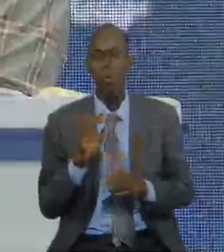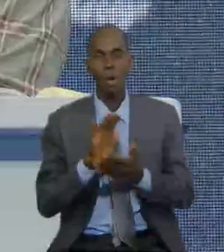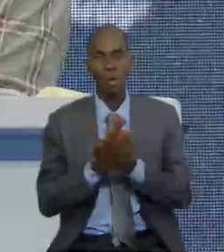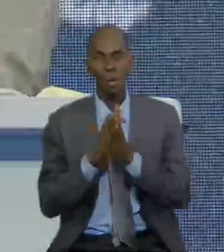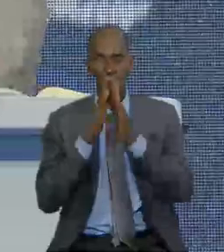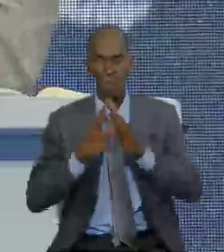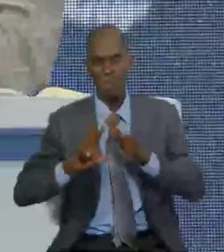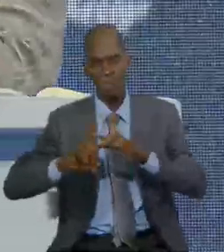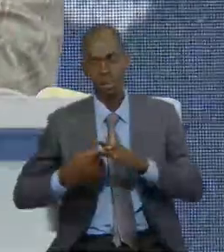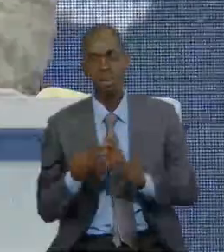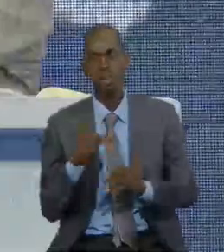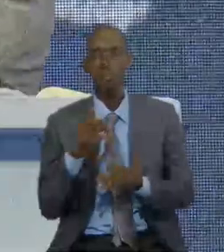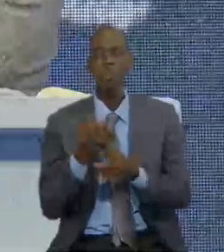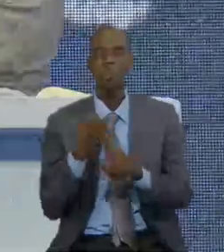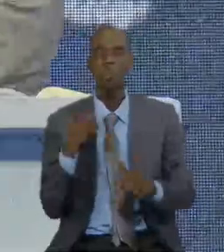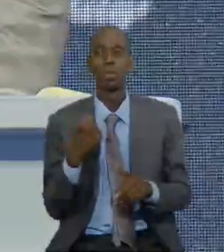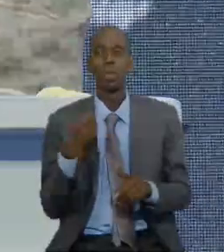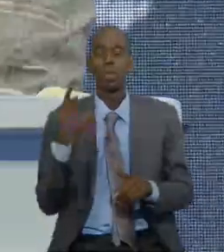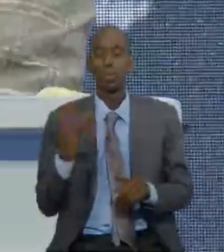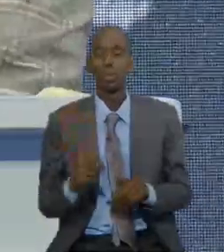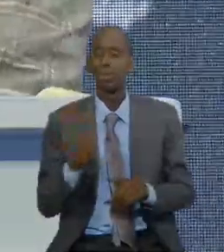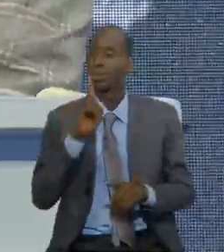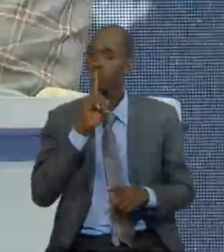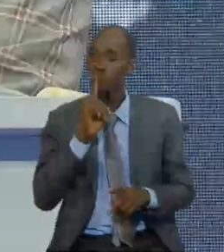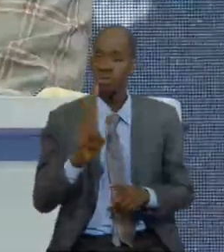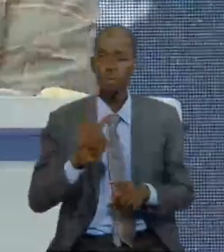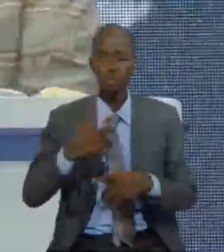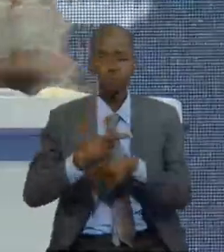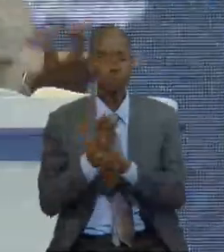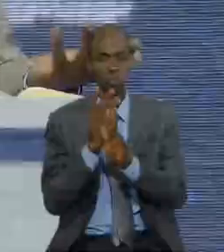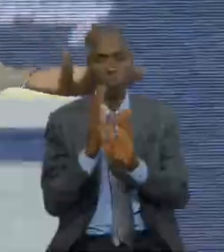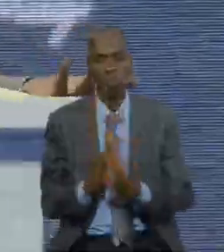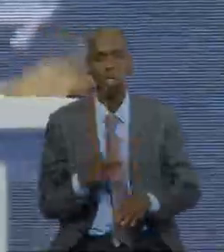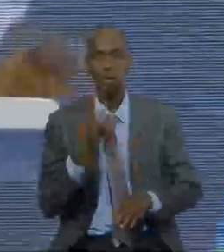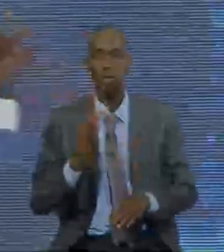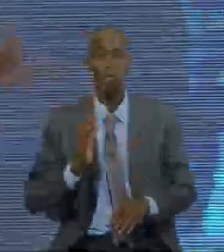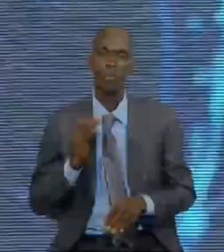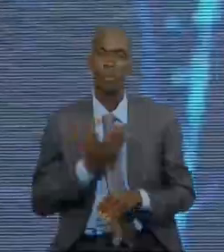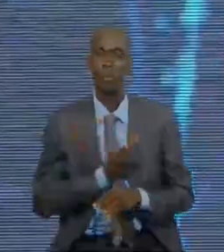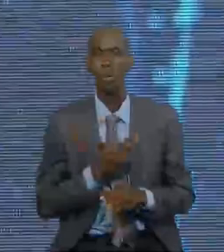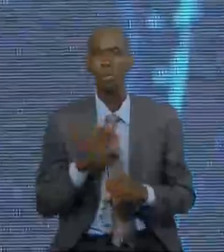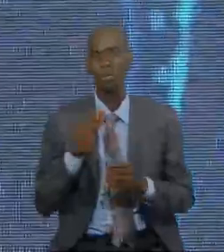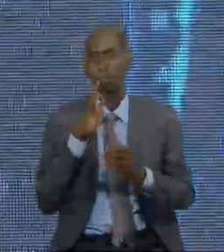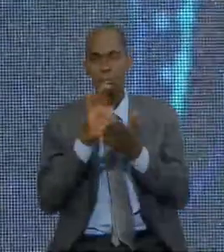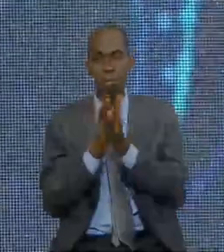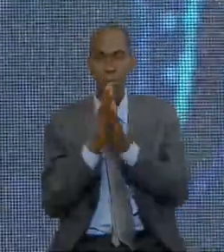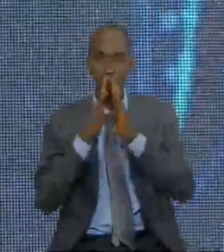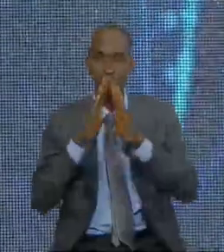est l'origine de notre père c'est elle qui produit notre père